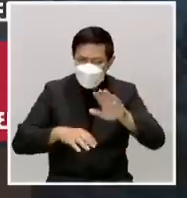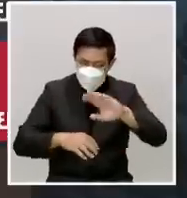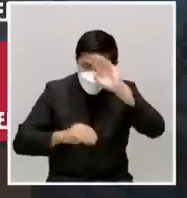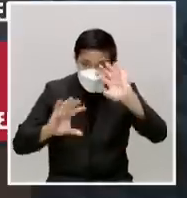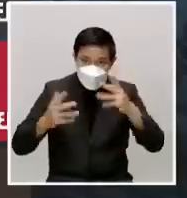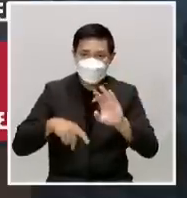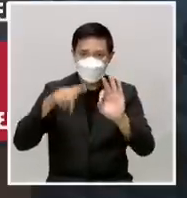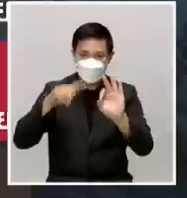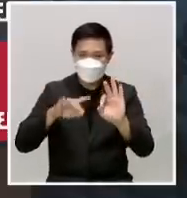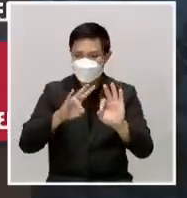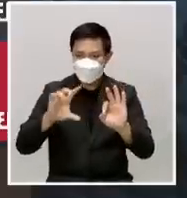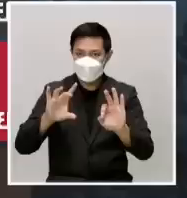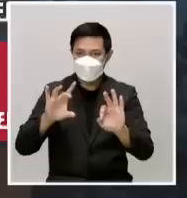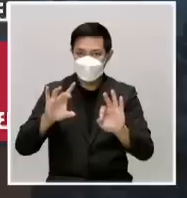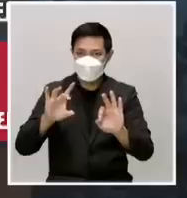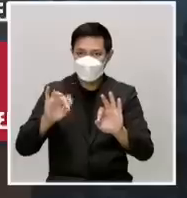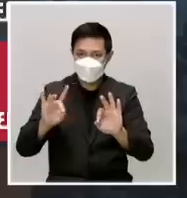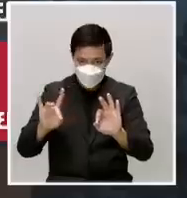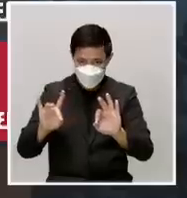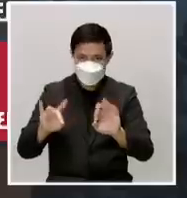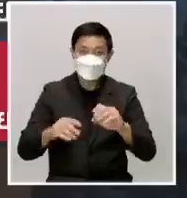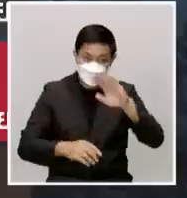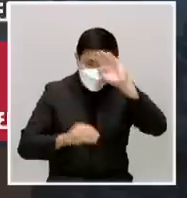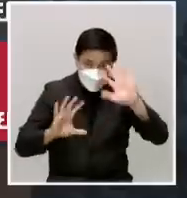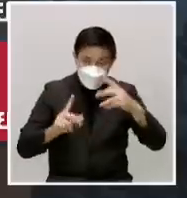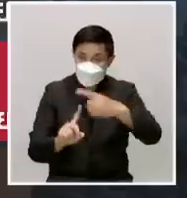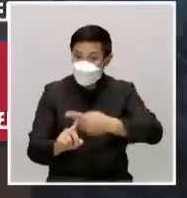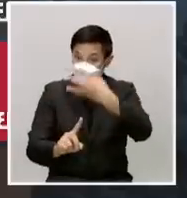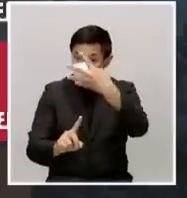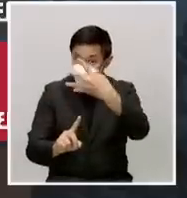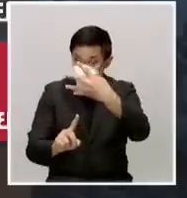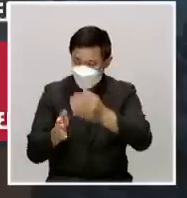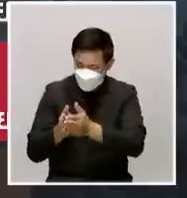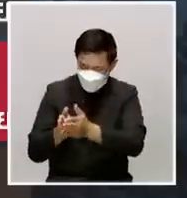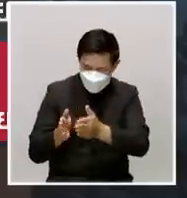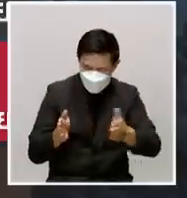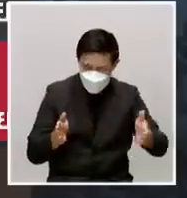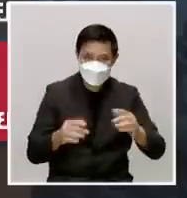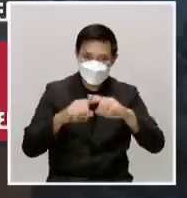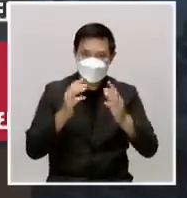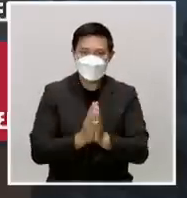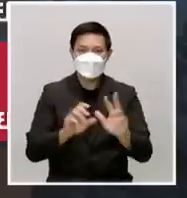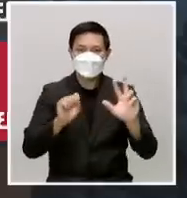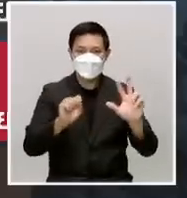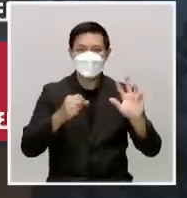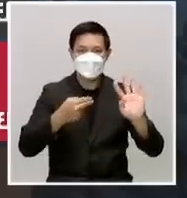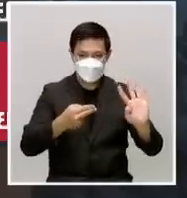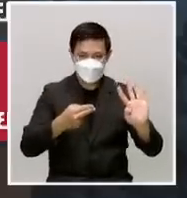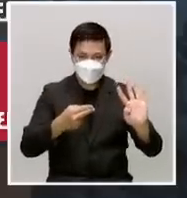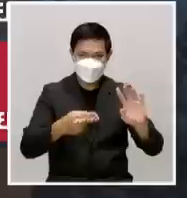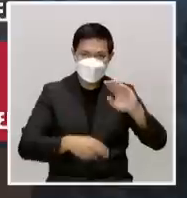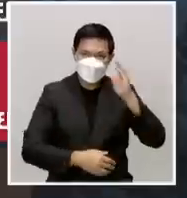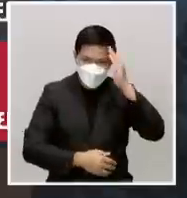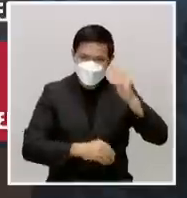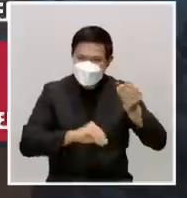9,798 รายครับหายป่วยสะสมตั้งแต่เมษายน2564จำนวนกว่า 340,000 รายและมีแนวโน้มหายป่ว